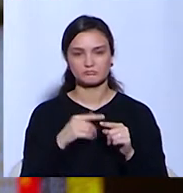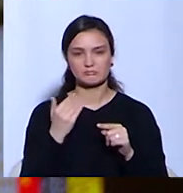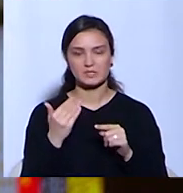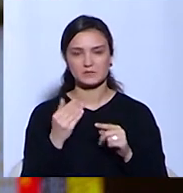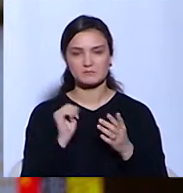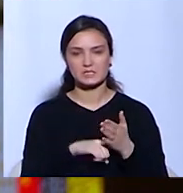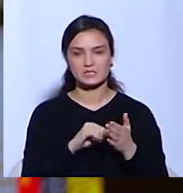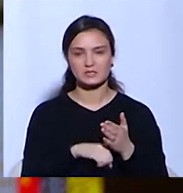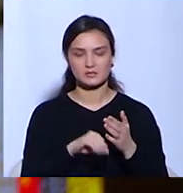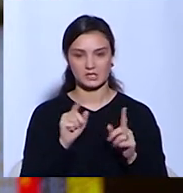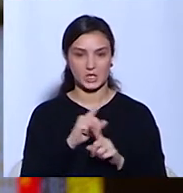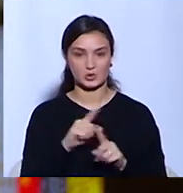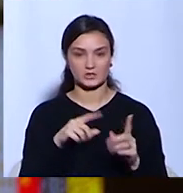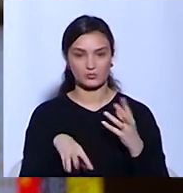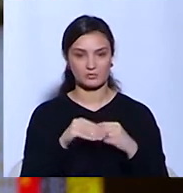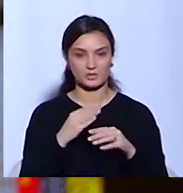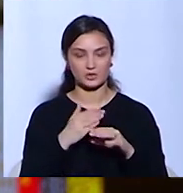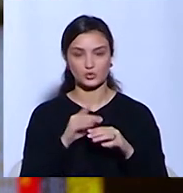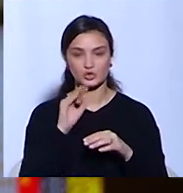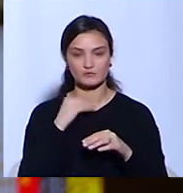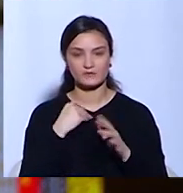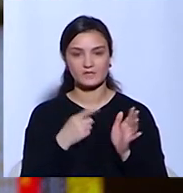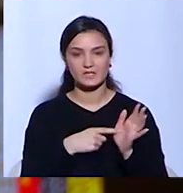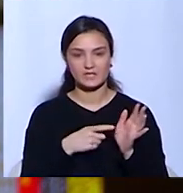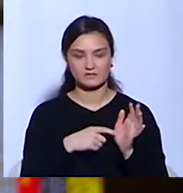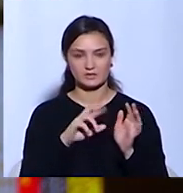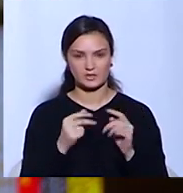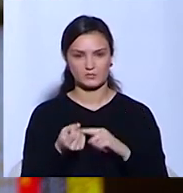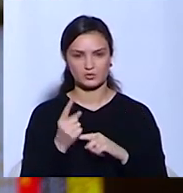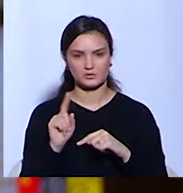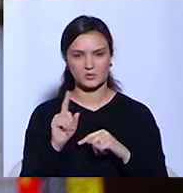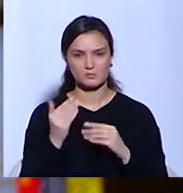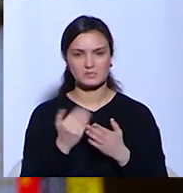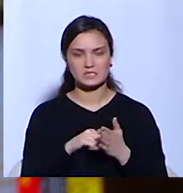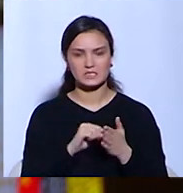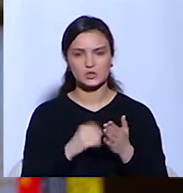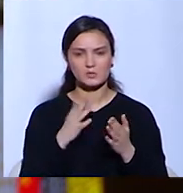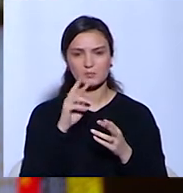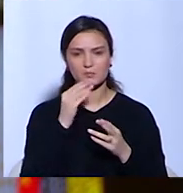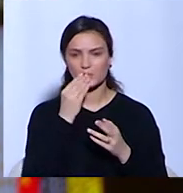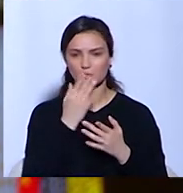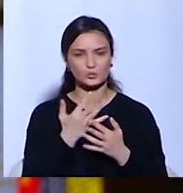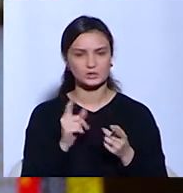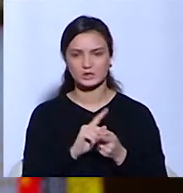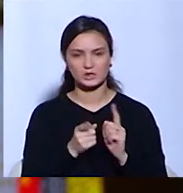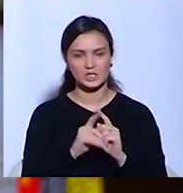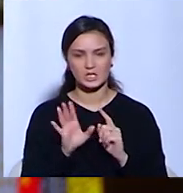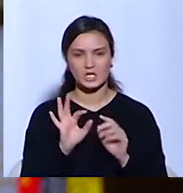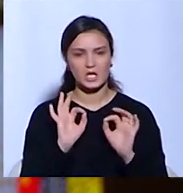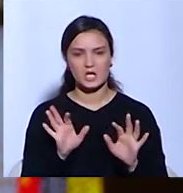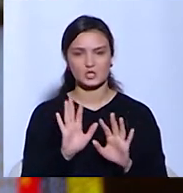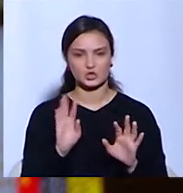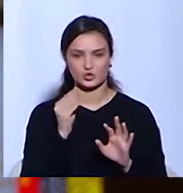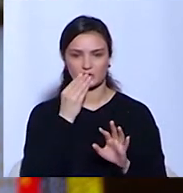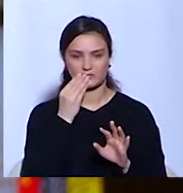მათი მიზეზი და გაუცებულნი არიან, როდესაც ჩვენ ვიკვლევთ და აღმოჩნდება, რომ მიზეზი რომელიმე პროდუქტი კი არ არის, არამედ სწორედ